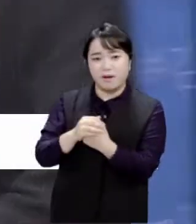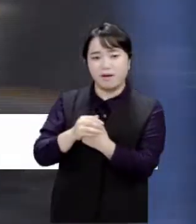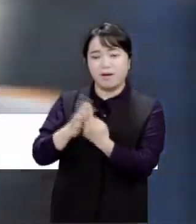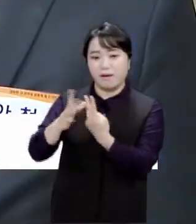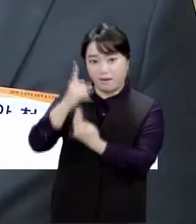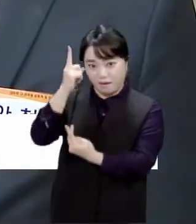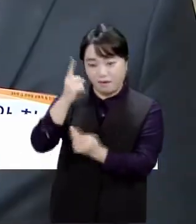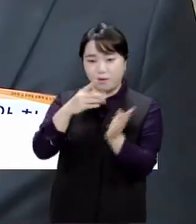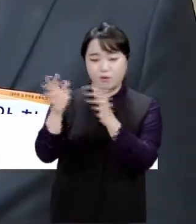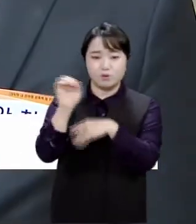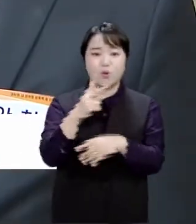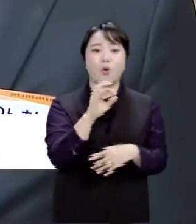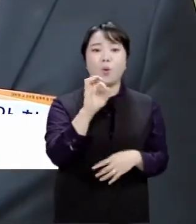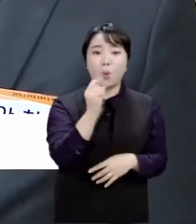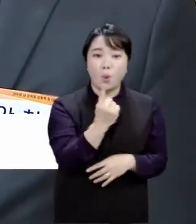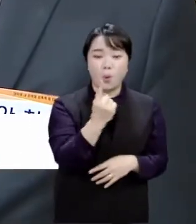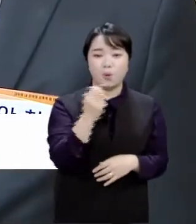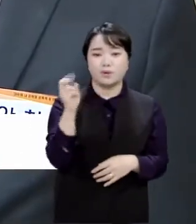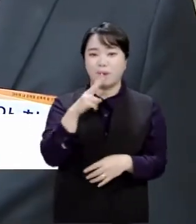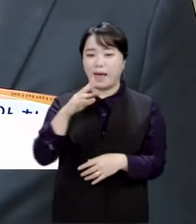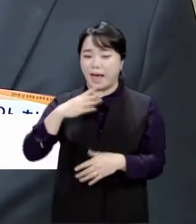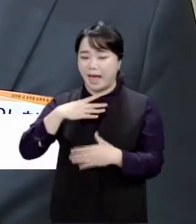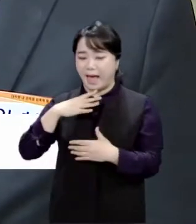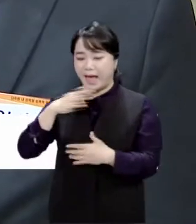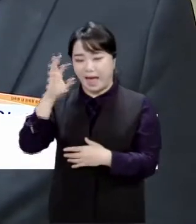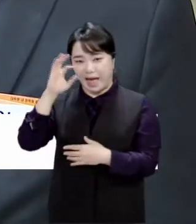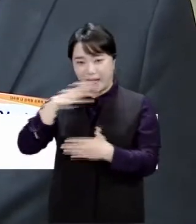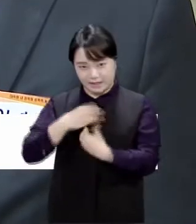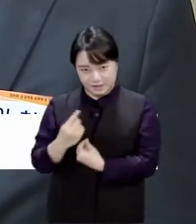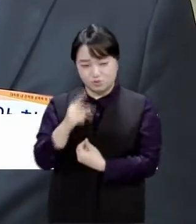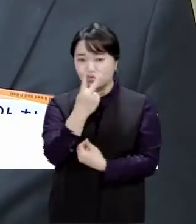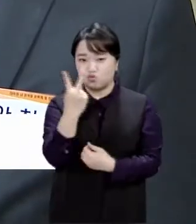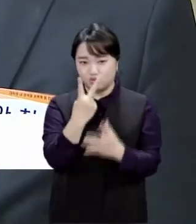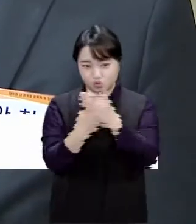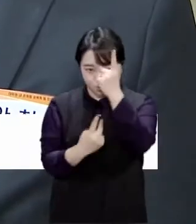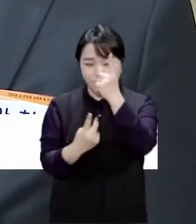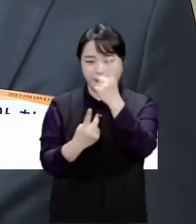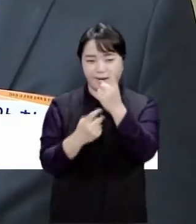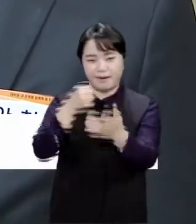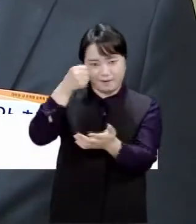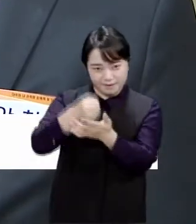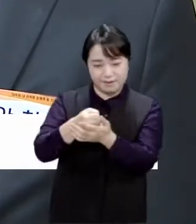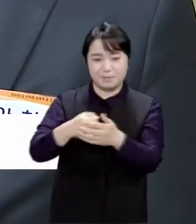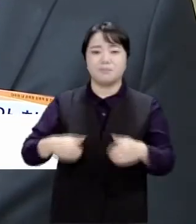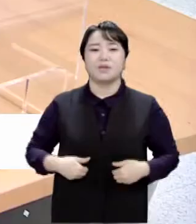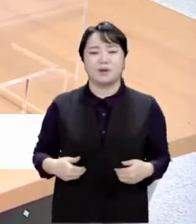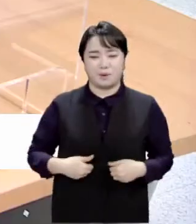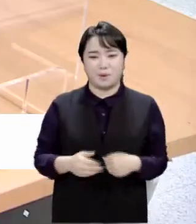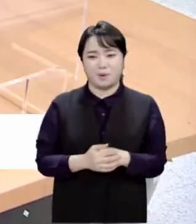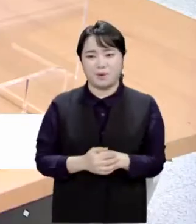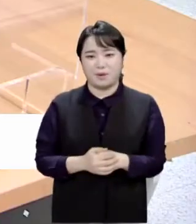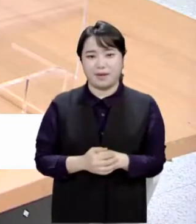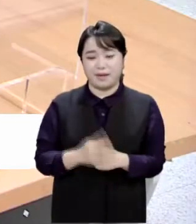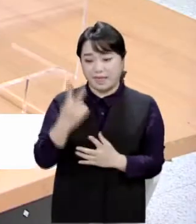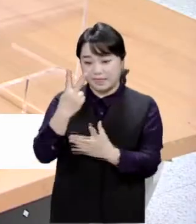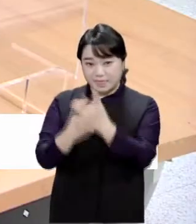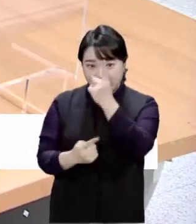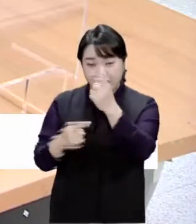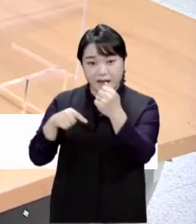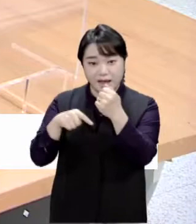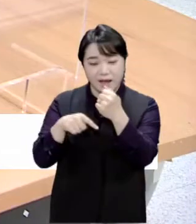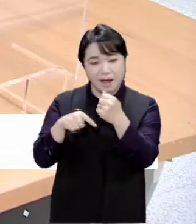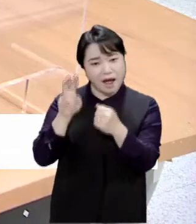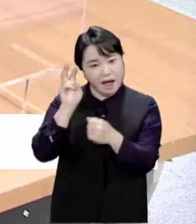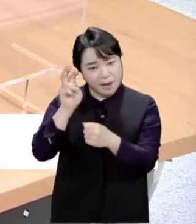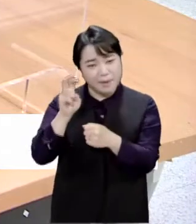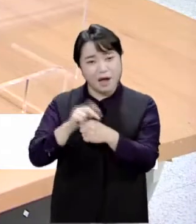후보로 또 오세훈과 안철수 후보 중 한 명이 야권 단일 후보가 됩니다. 단일화는 늦어도